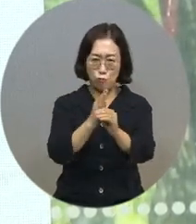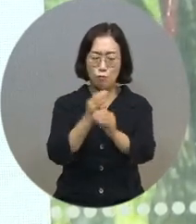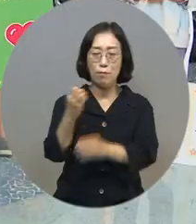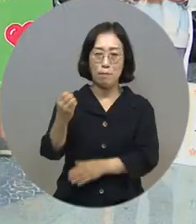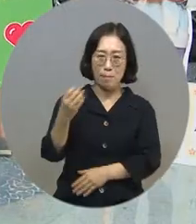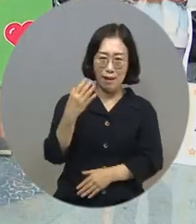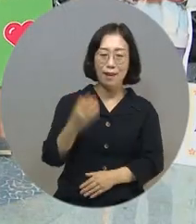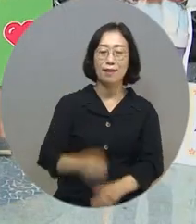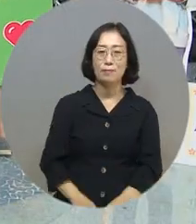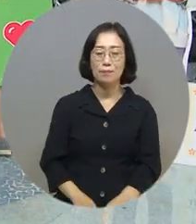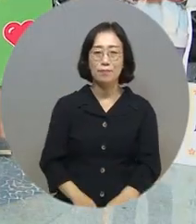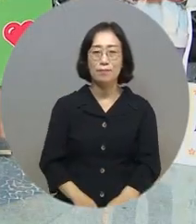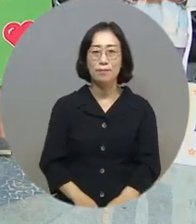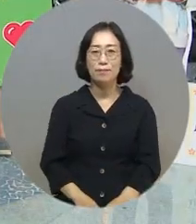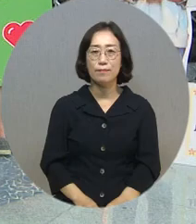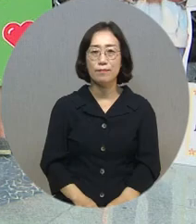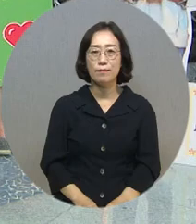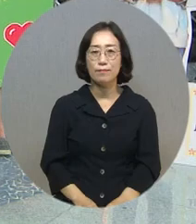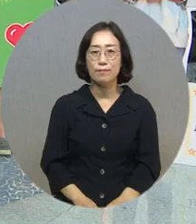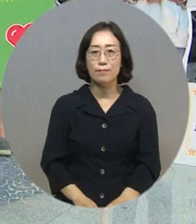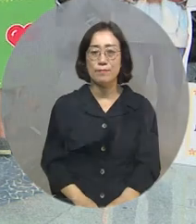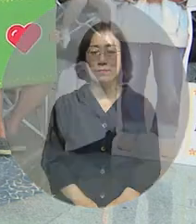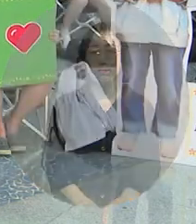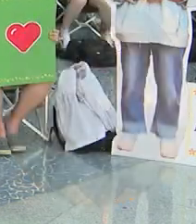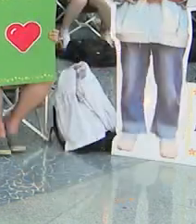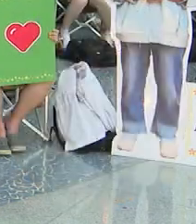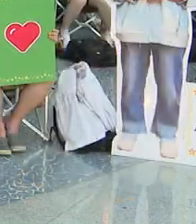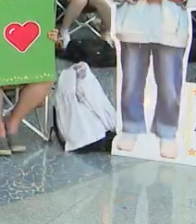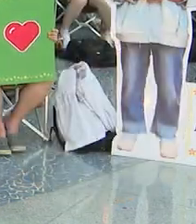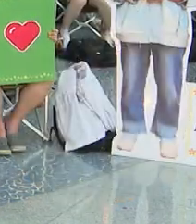밝혔습니다 복지 tv 뉴스 이영입니다